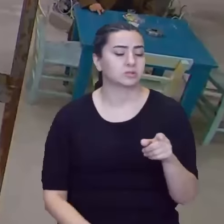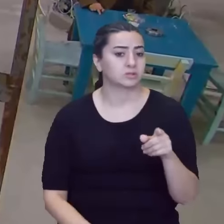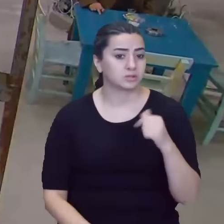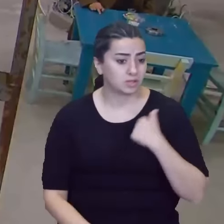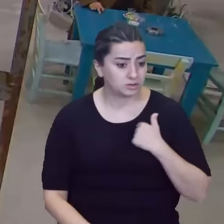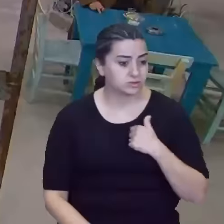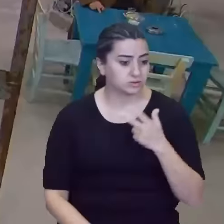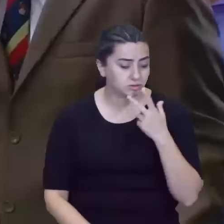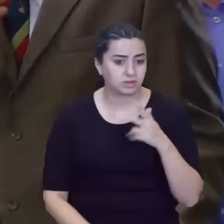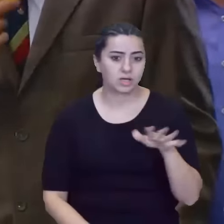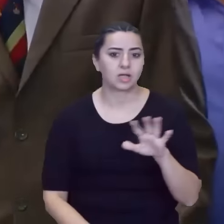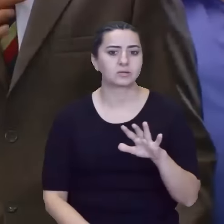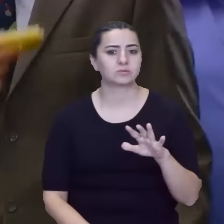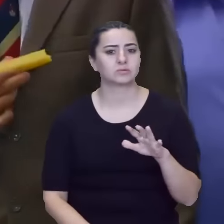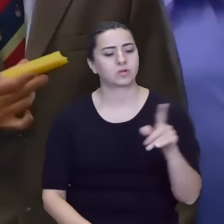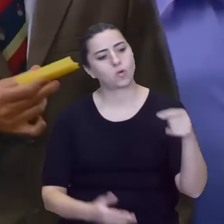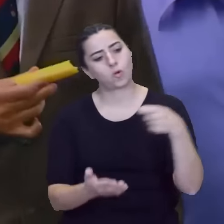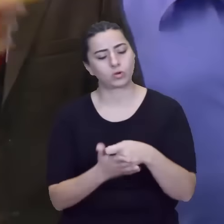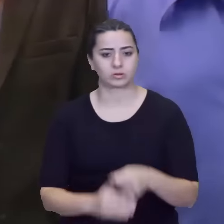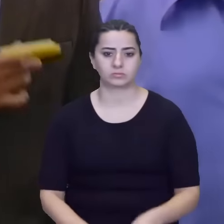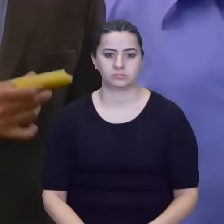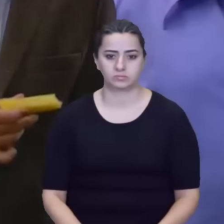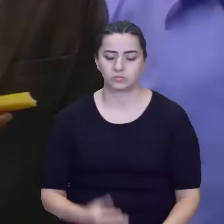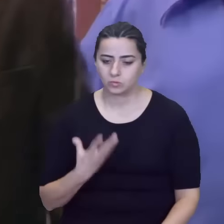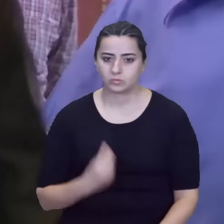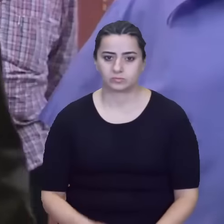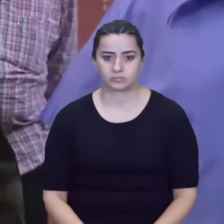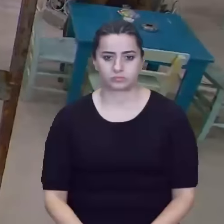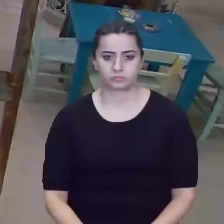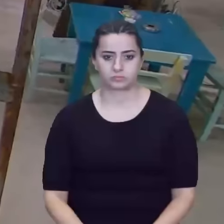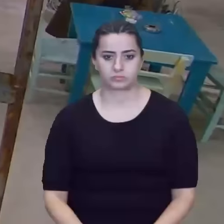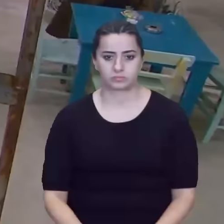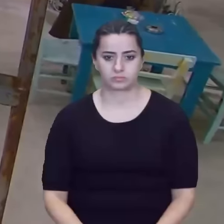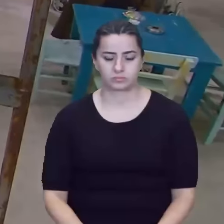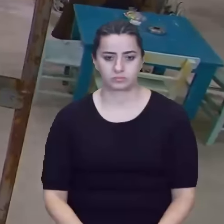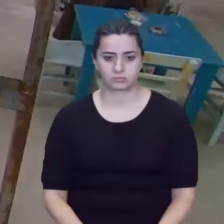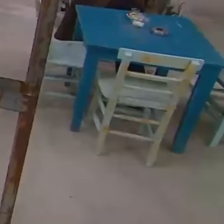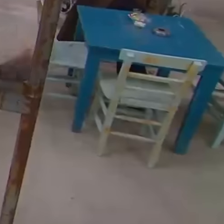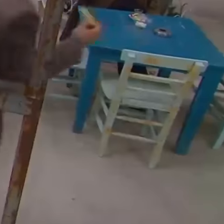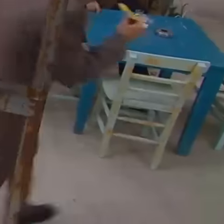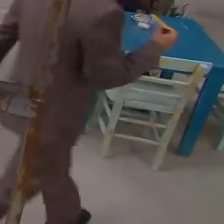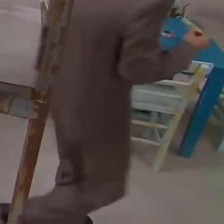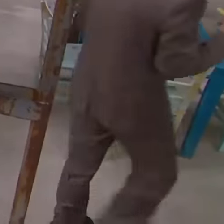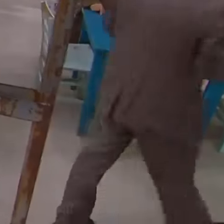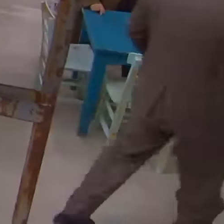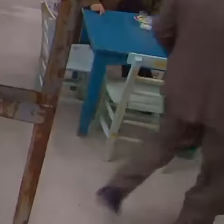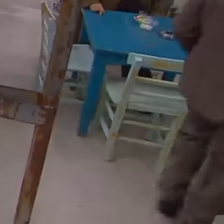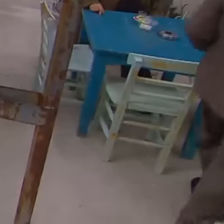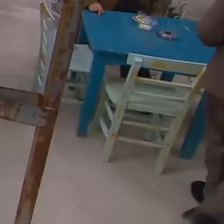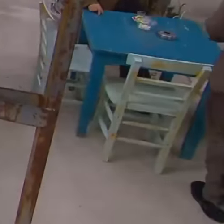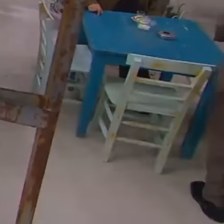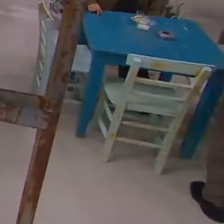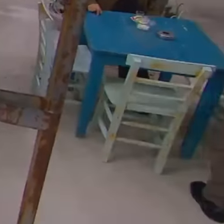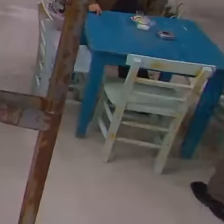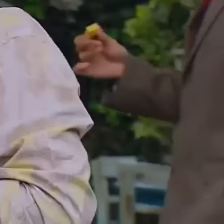kars kazı. Neyse sen Danyal ödemeyi yaparsın. Emredersiniz efendim. Başkan susmuşun yanına gidiyor. Pendirci teci